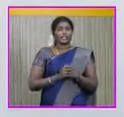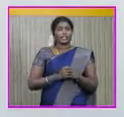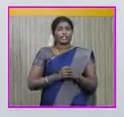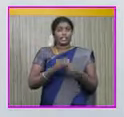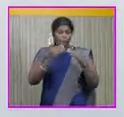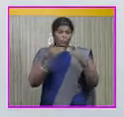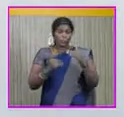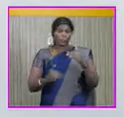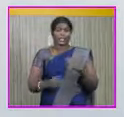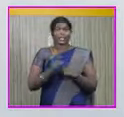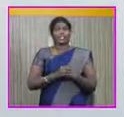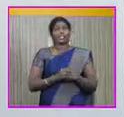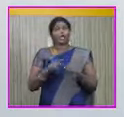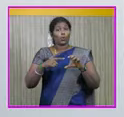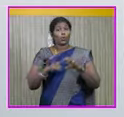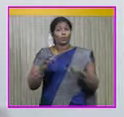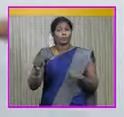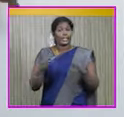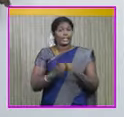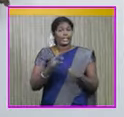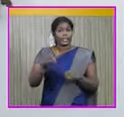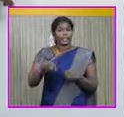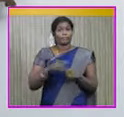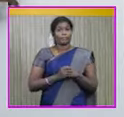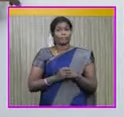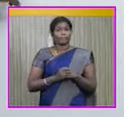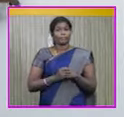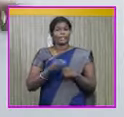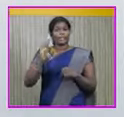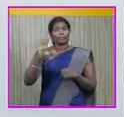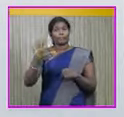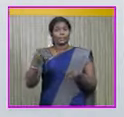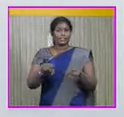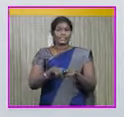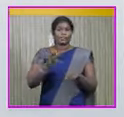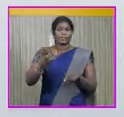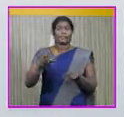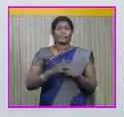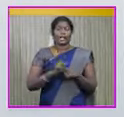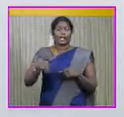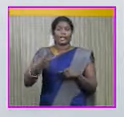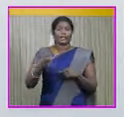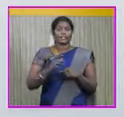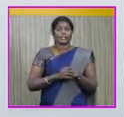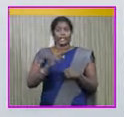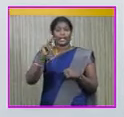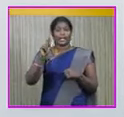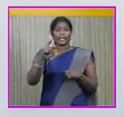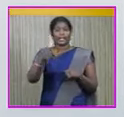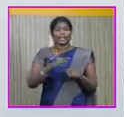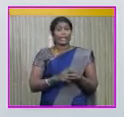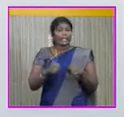பார்த்துக்கலாம், கோணம் இ என்பதும் கோணம் பி என்பதும் 35 டிகிரிக்கு சமம். அடுத்தது ரெண்டாவது ஸ்டேட்மெண்ட் பார்க்கலாம்.